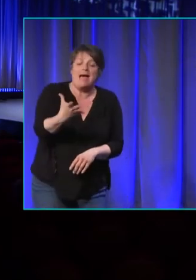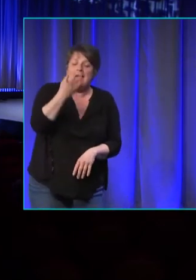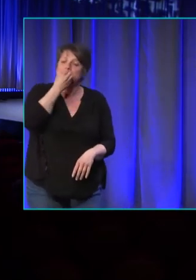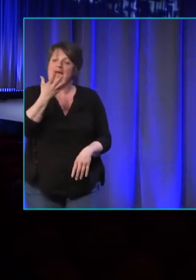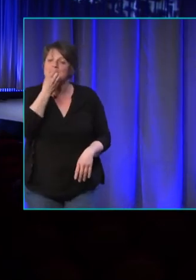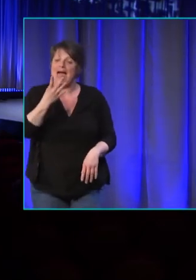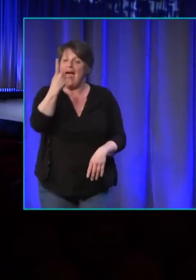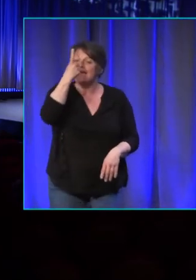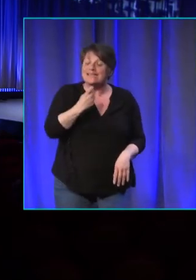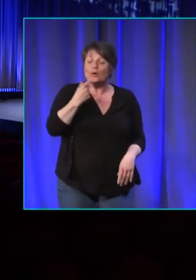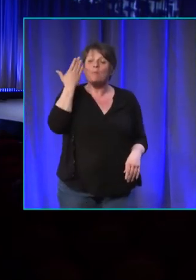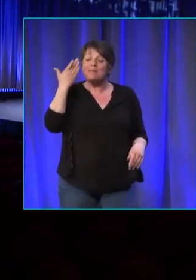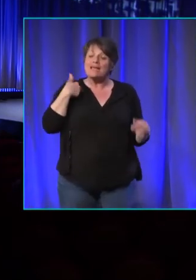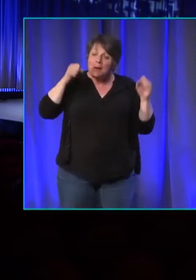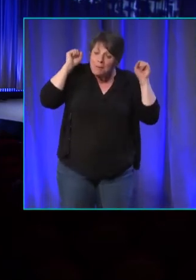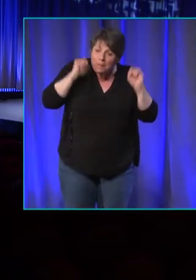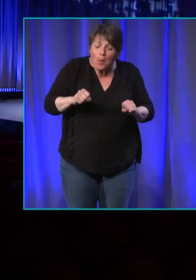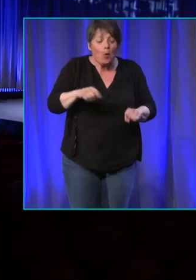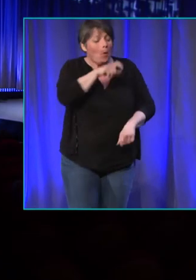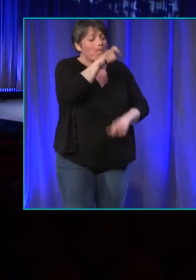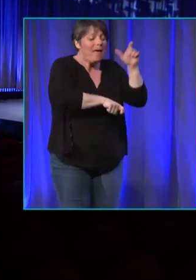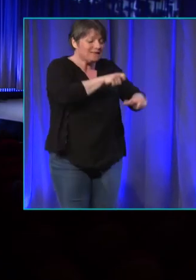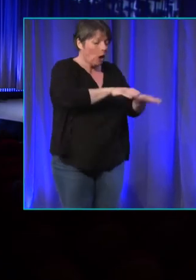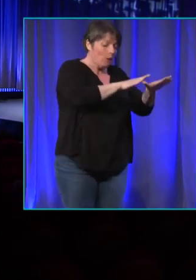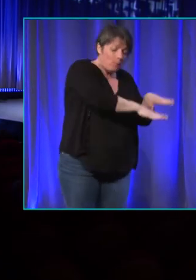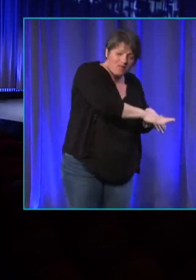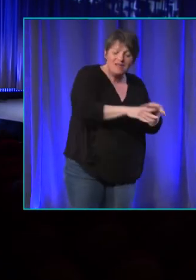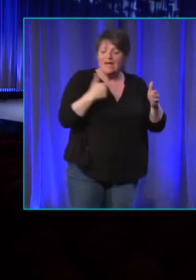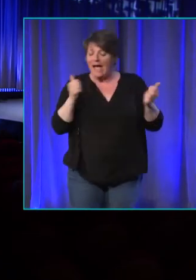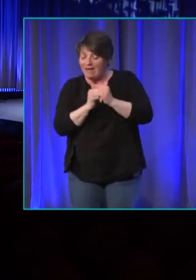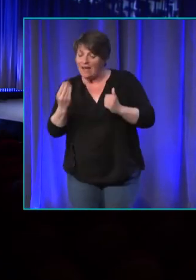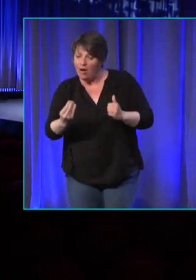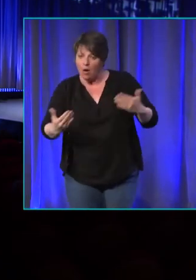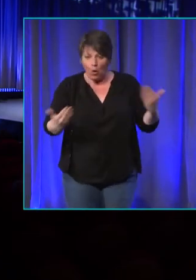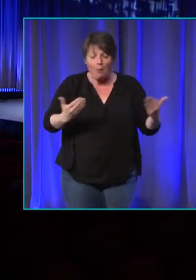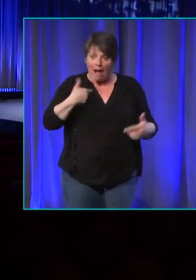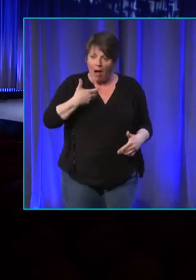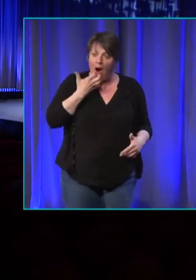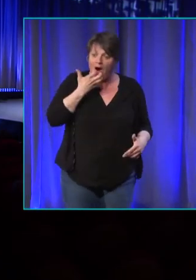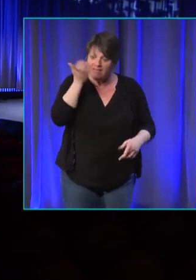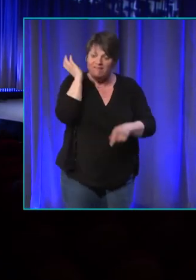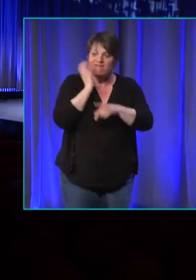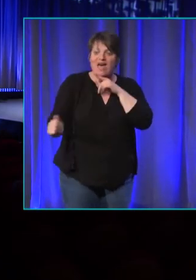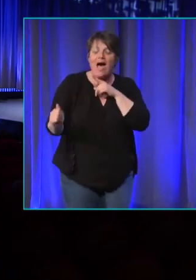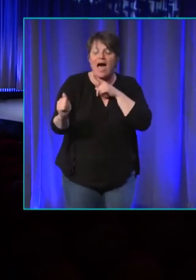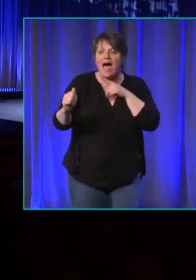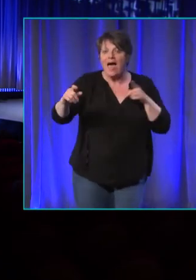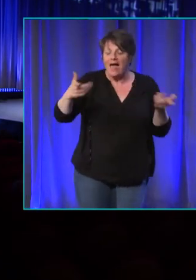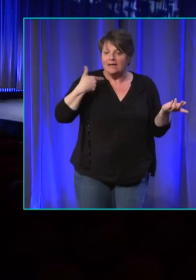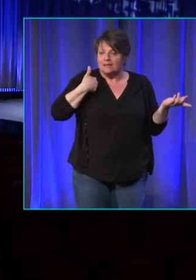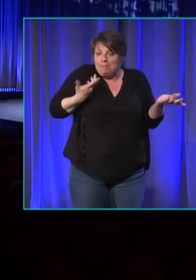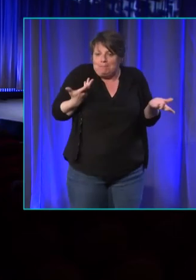si je pouvais comparer des gens de petite taille avec des enfants, je le ferai avec plaisir. Parce que ça nous